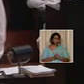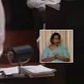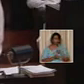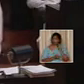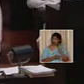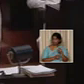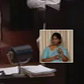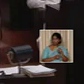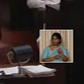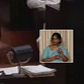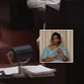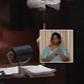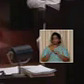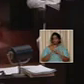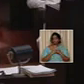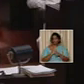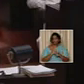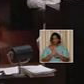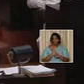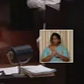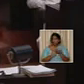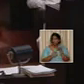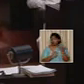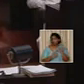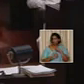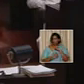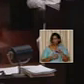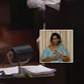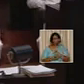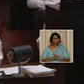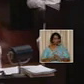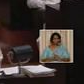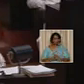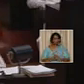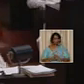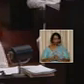උපතුමාට ක්‍රියාපටිපාටි සකස් කරන්නට පුළුවන් ද කියන එක මම අහන්නේ